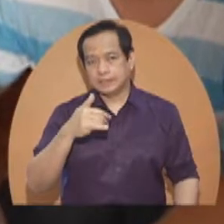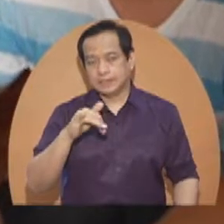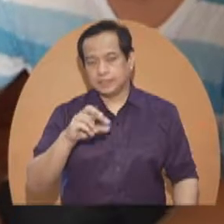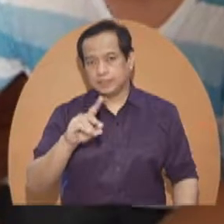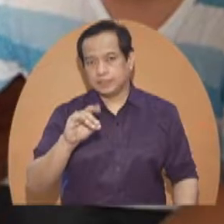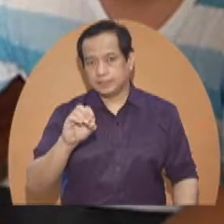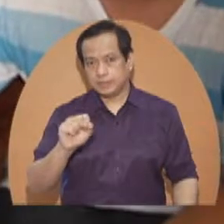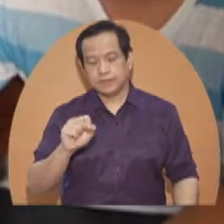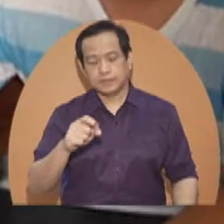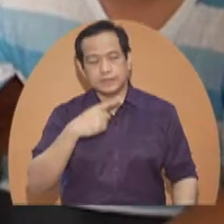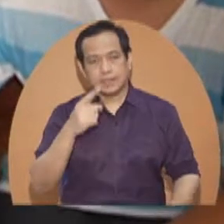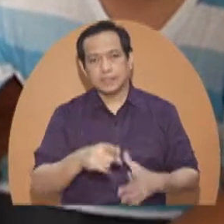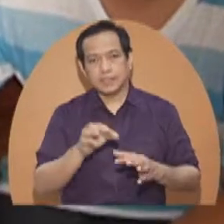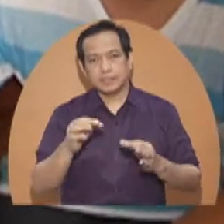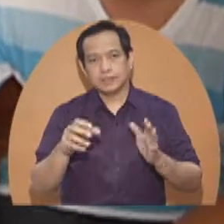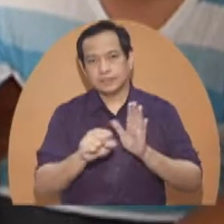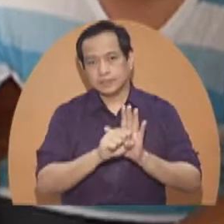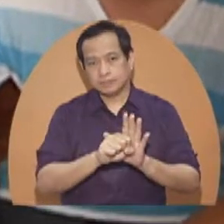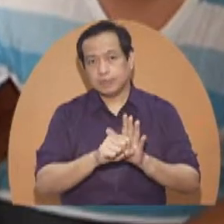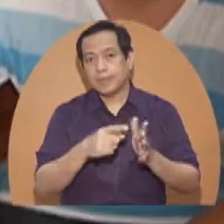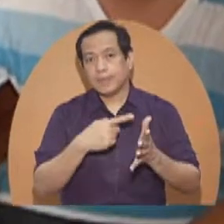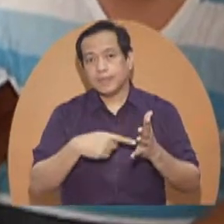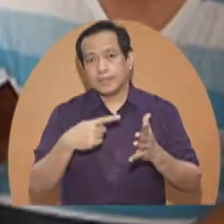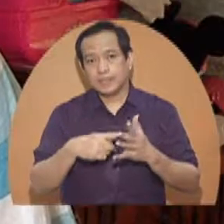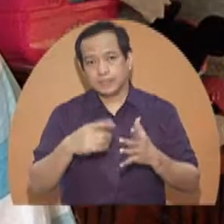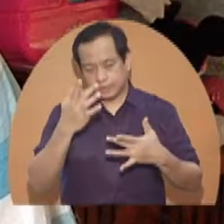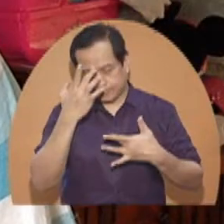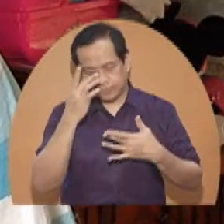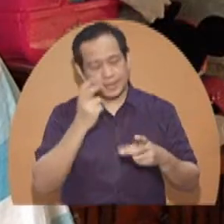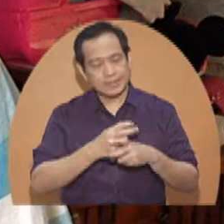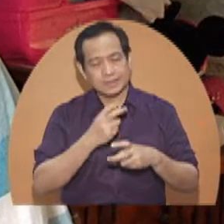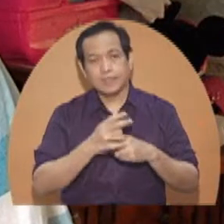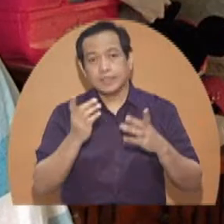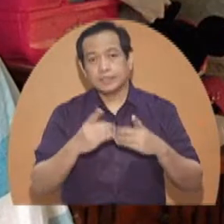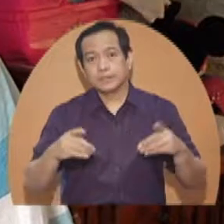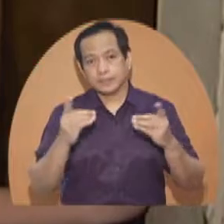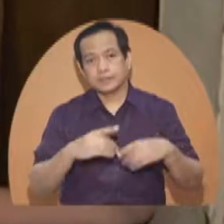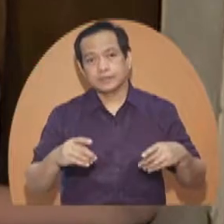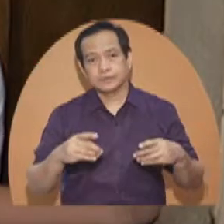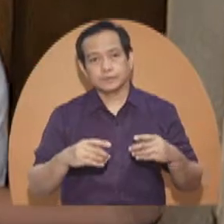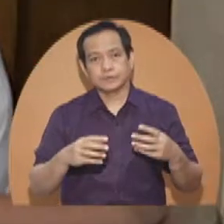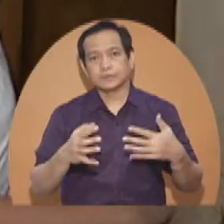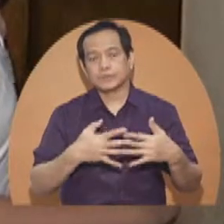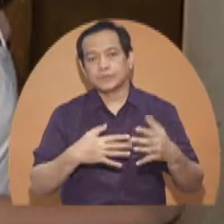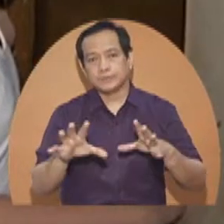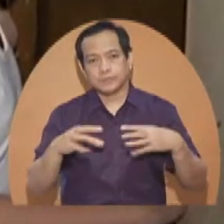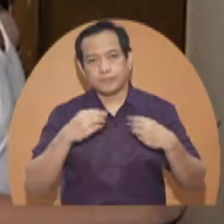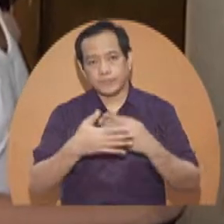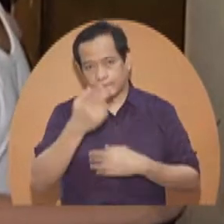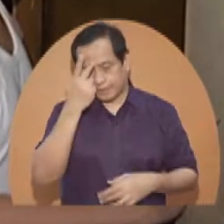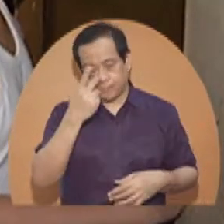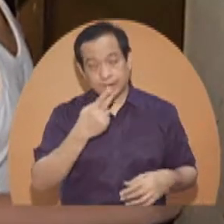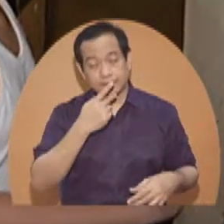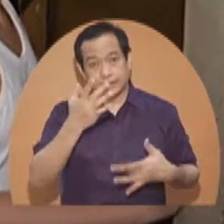Kumbaga sa una, habang nagpapakita ng symptoms yung sakit, napakahirap siyang i-diagnose eh. Bagamat tanggap na ng